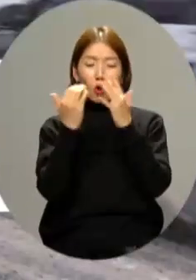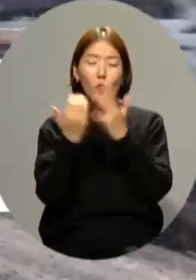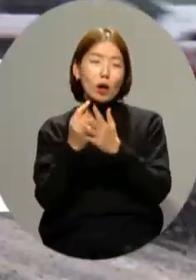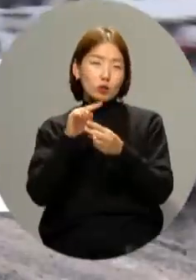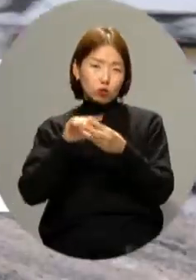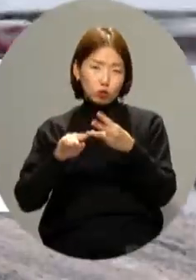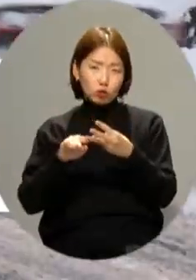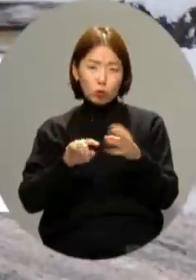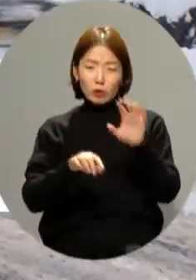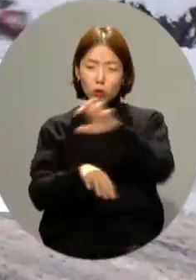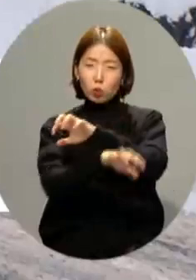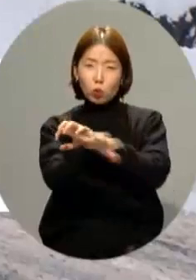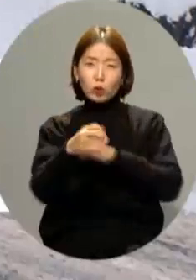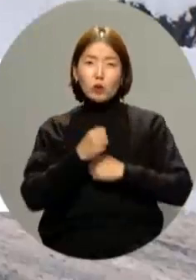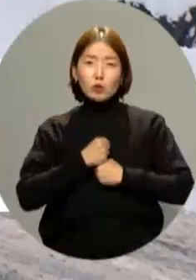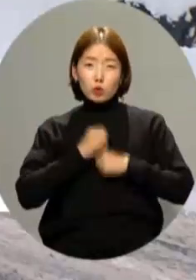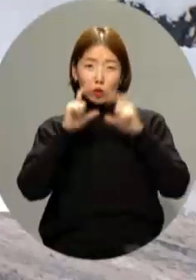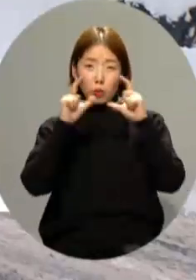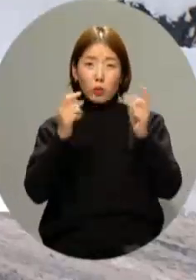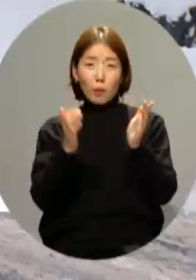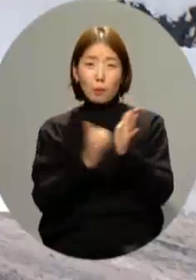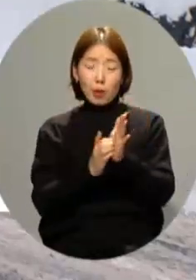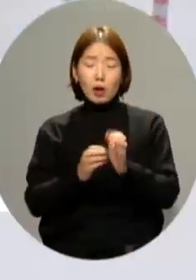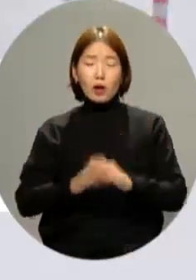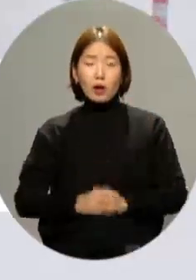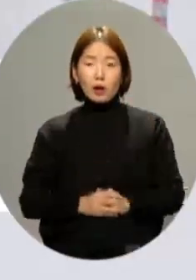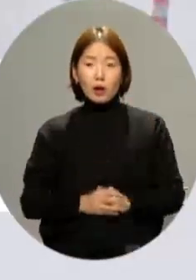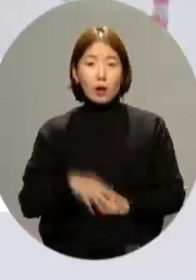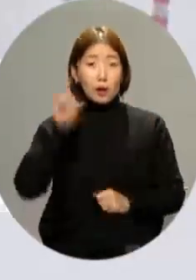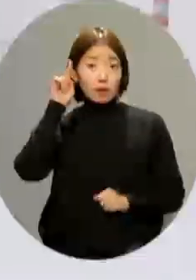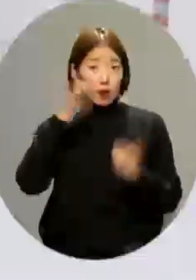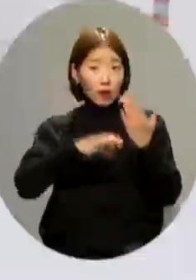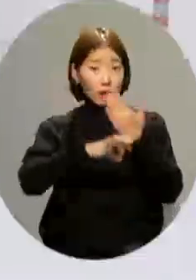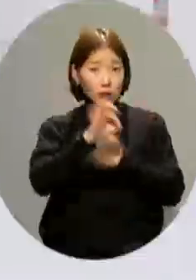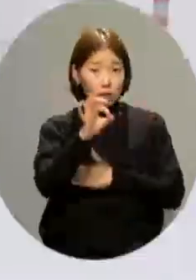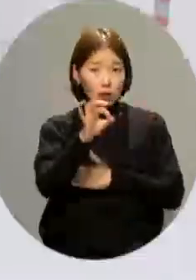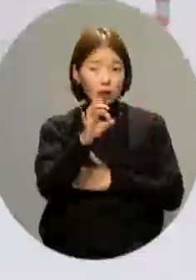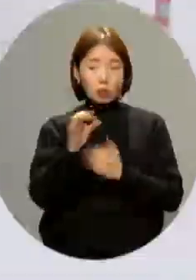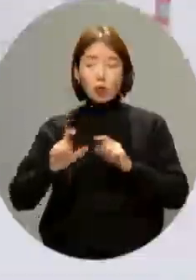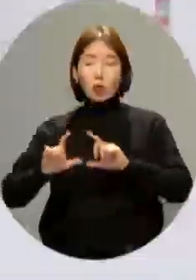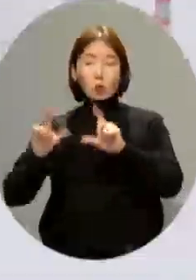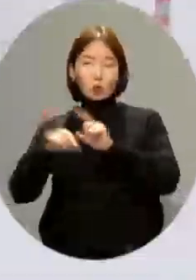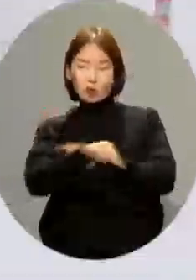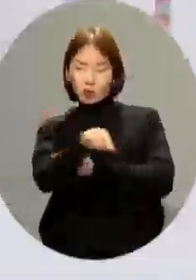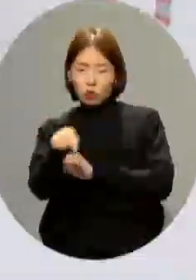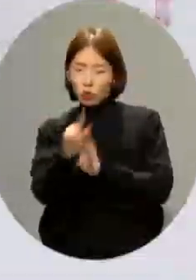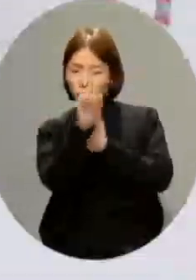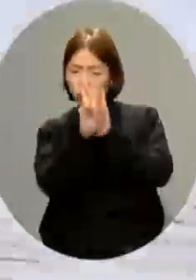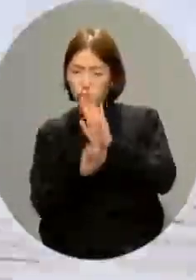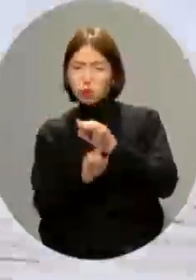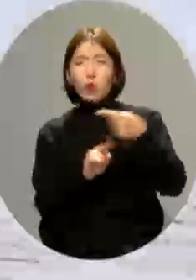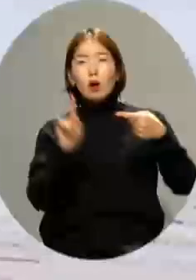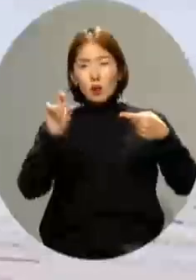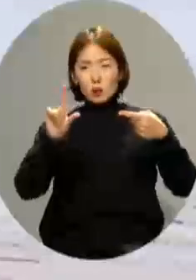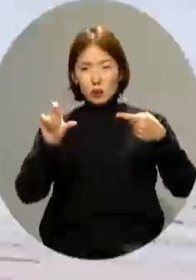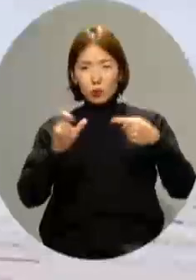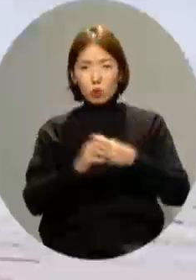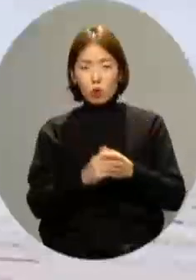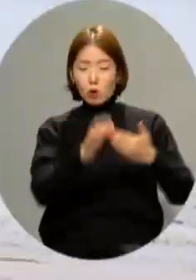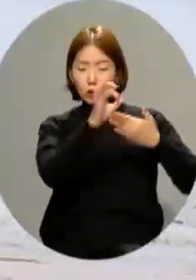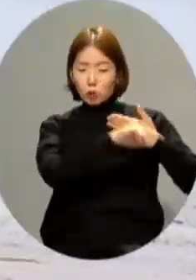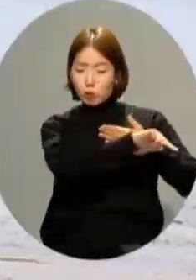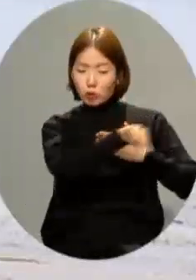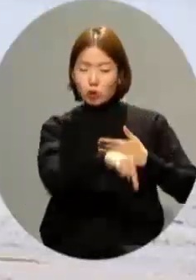등 5개 시군에 한파주의보가 내려진 상황인데요. 내일 아침 도내 동부 지역은 기온이 영하 15도, 서부 지역은